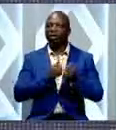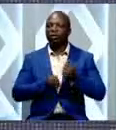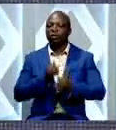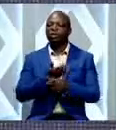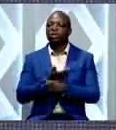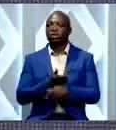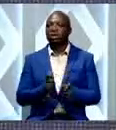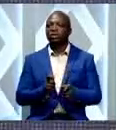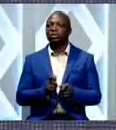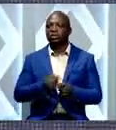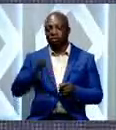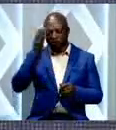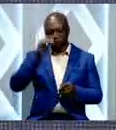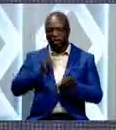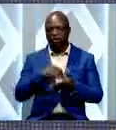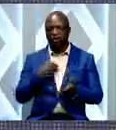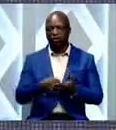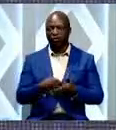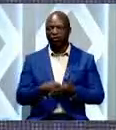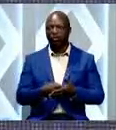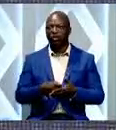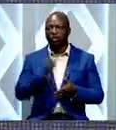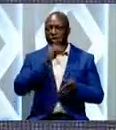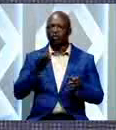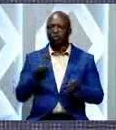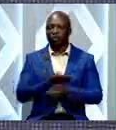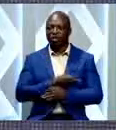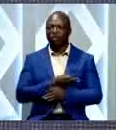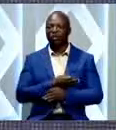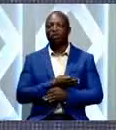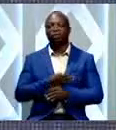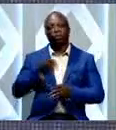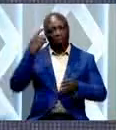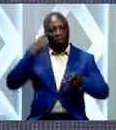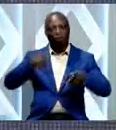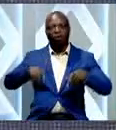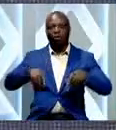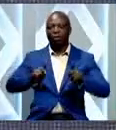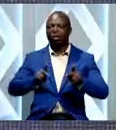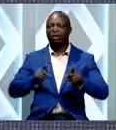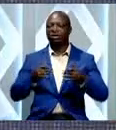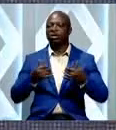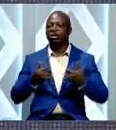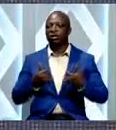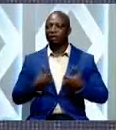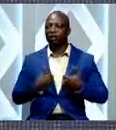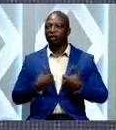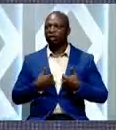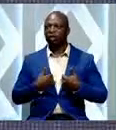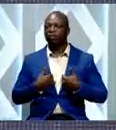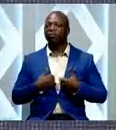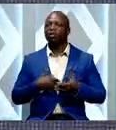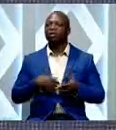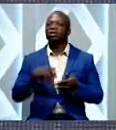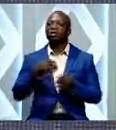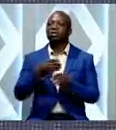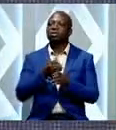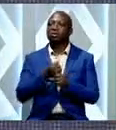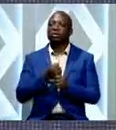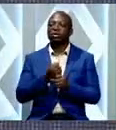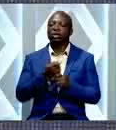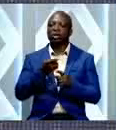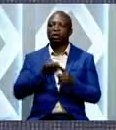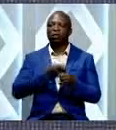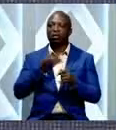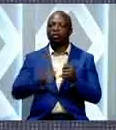que ses fonds sont fructifiés pour lui permettre d'avoir sa pension jusqu'à la